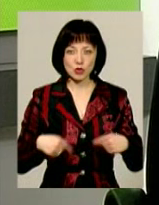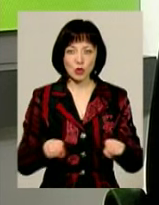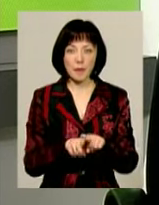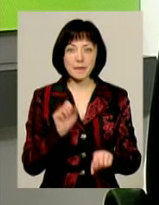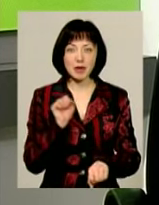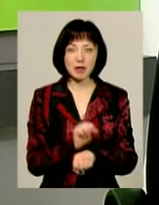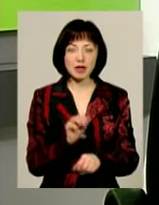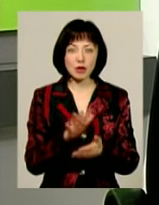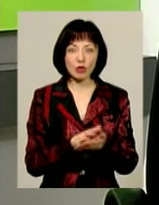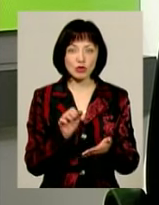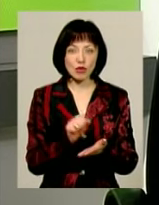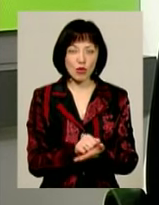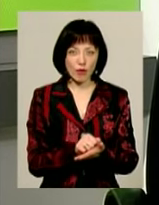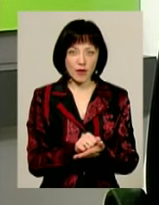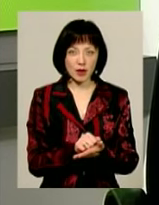припинити